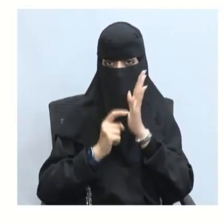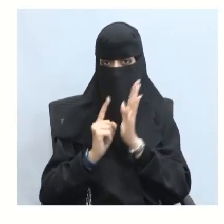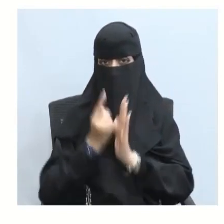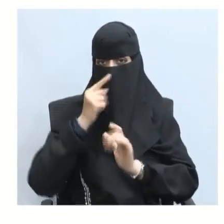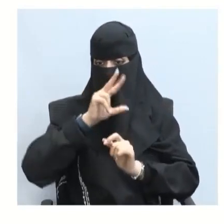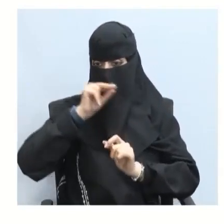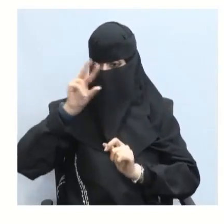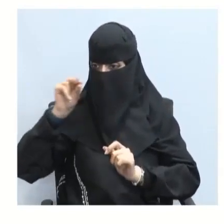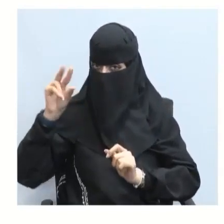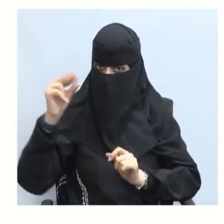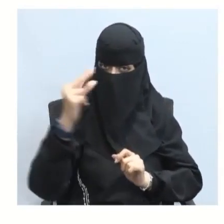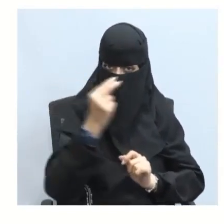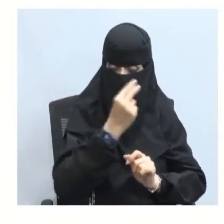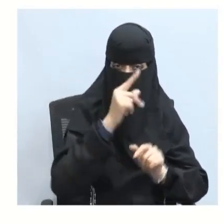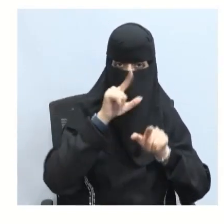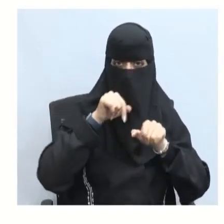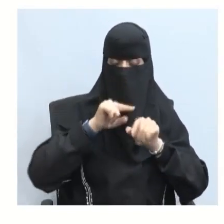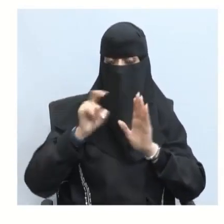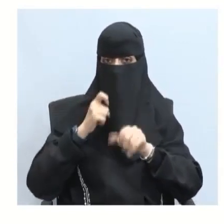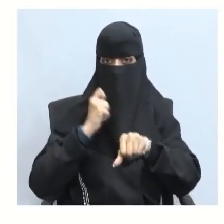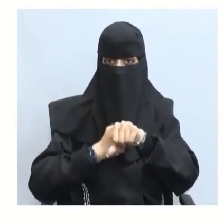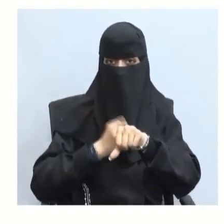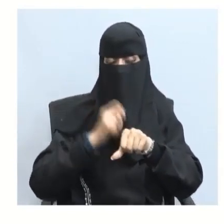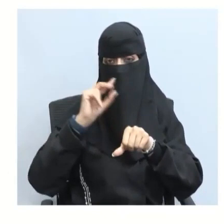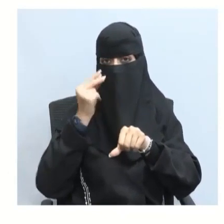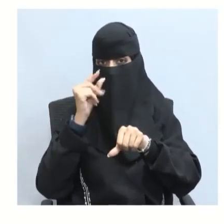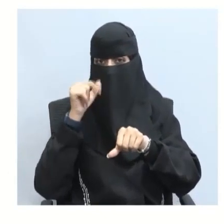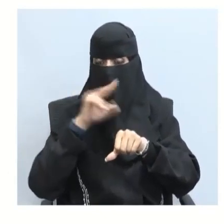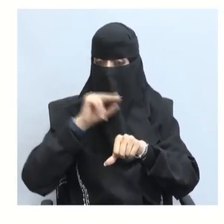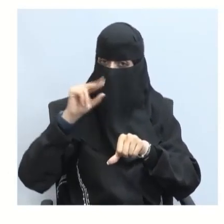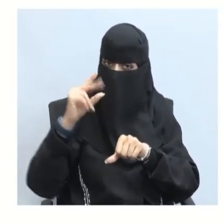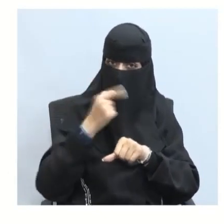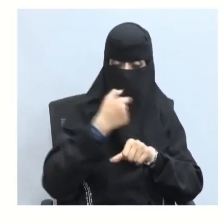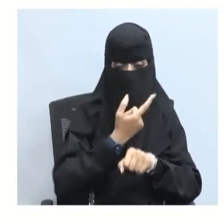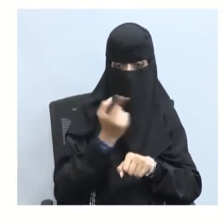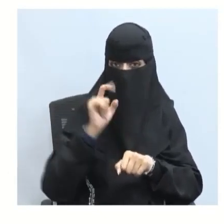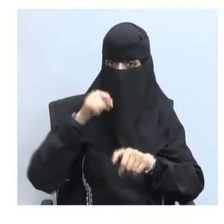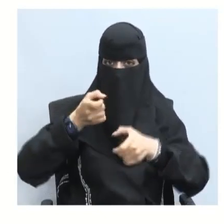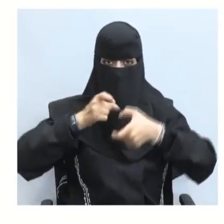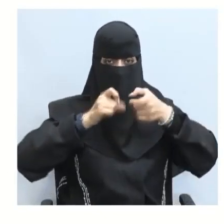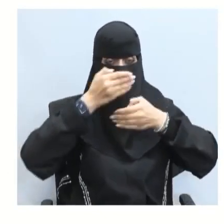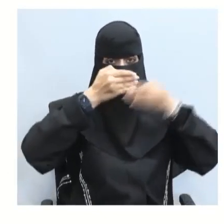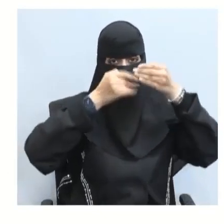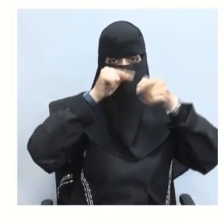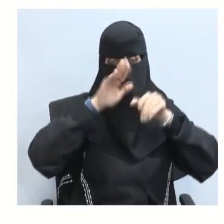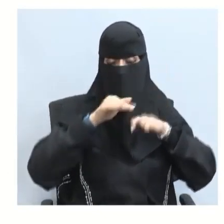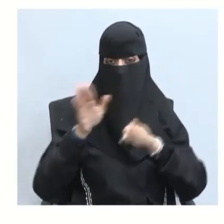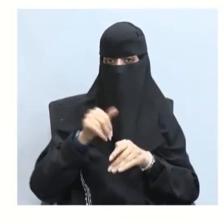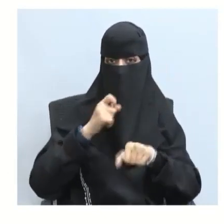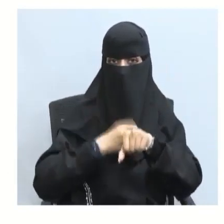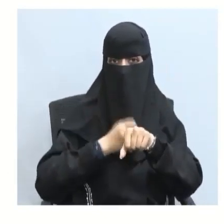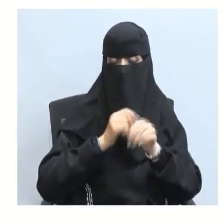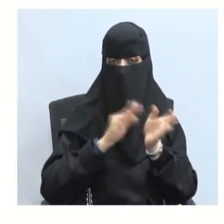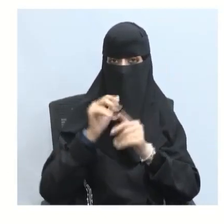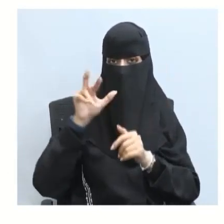بمعنى ان النحاس ذراته متشابهه لجميع مركب النحاس تختلف